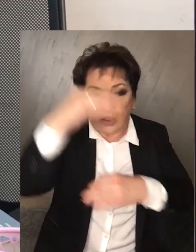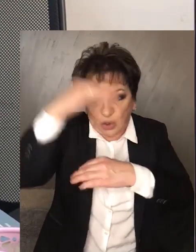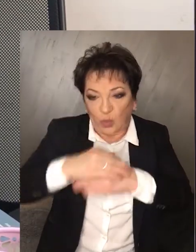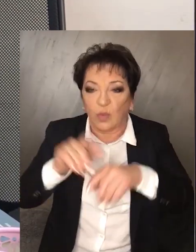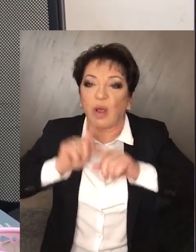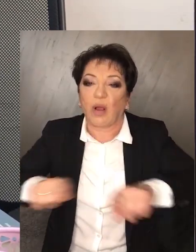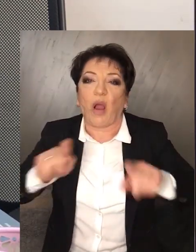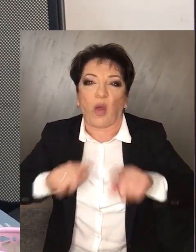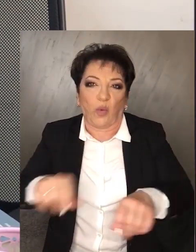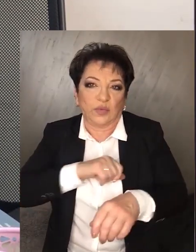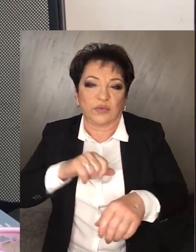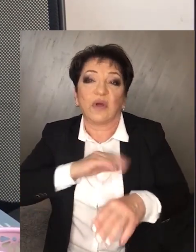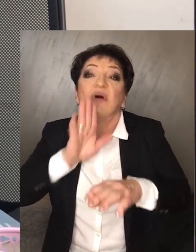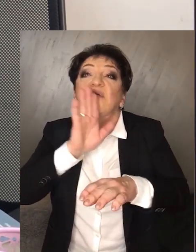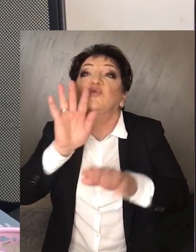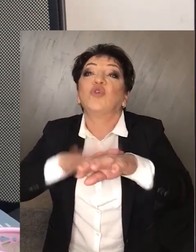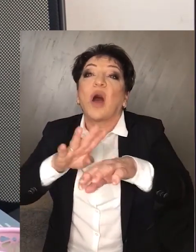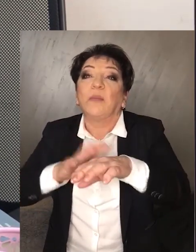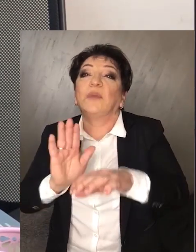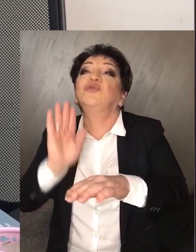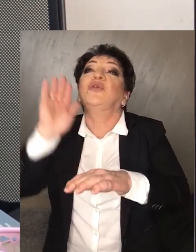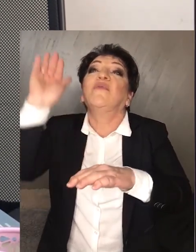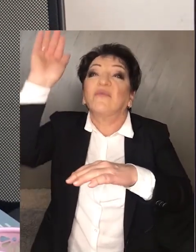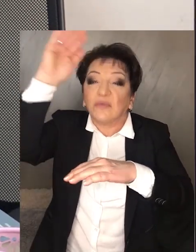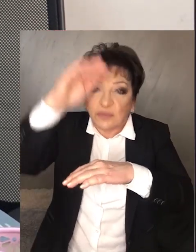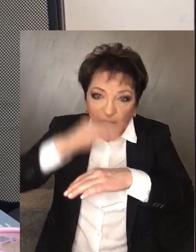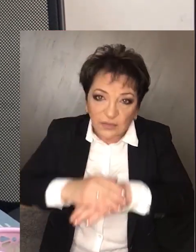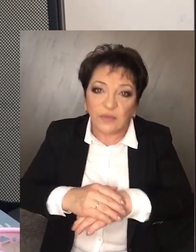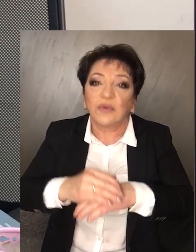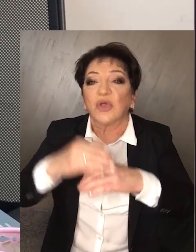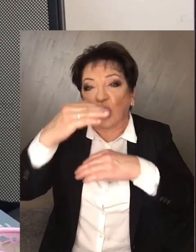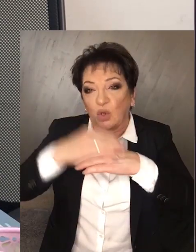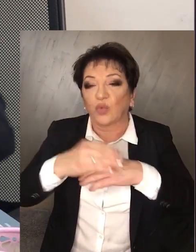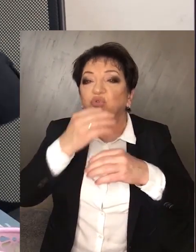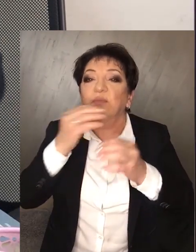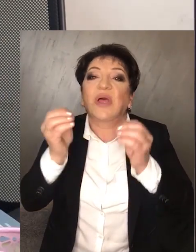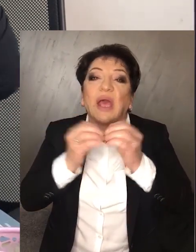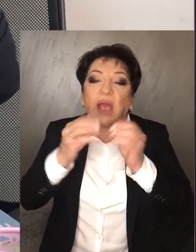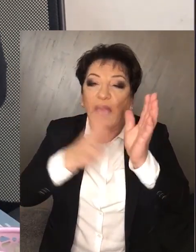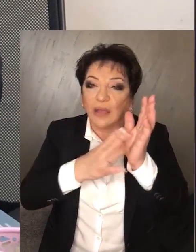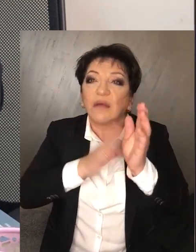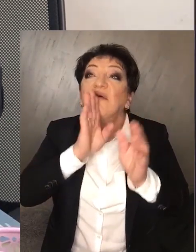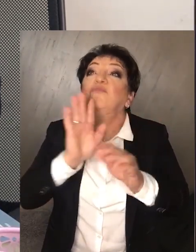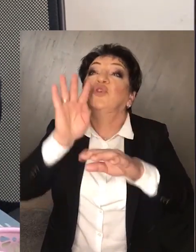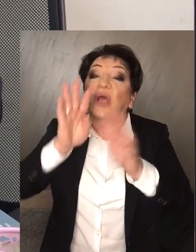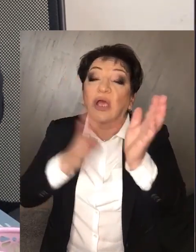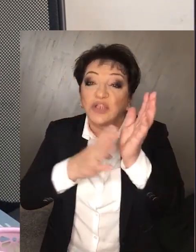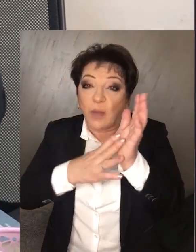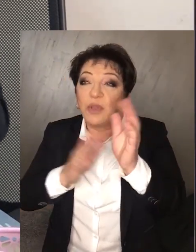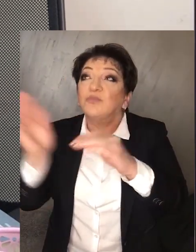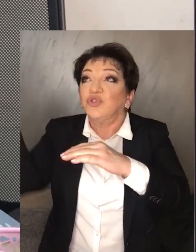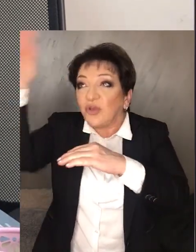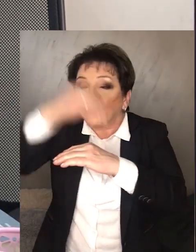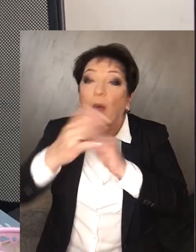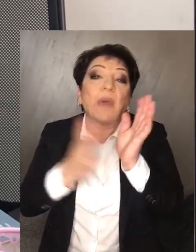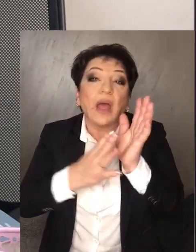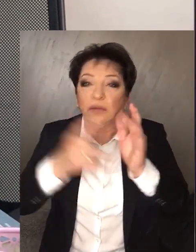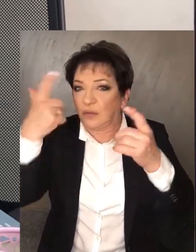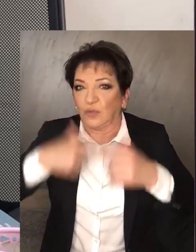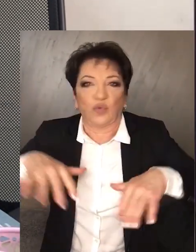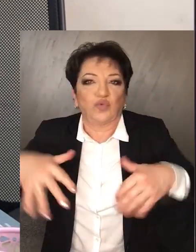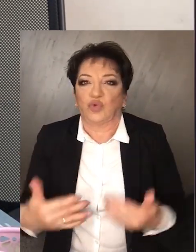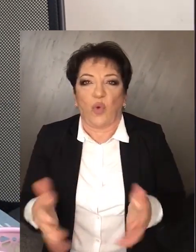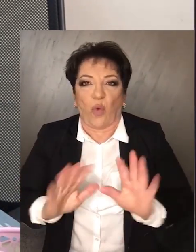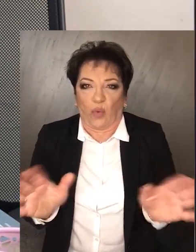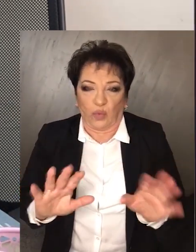ժեստերի լեզվի երկլեզու հասանել խուլերի համար, իրիկունը քարոզ թարգմանել։ Առավոտ 9-ից ես կարող եմ թարգմանել մինչև